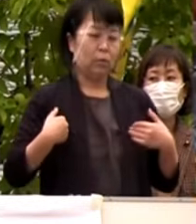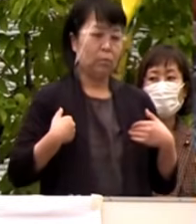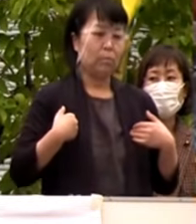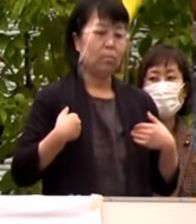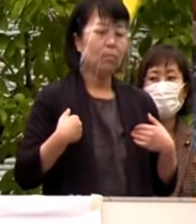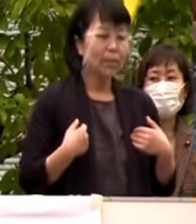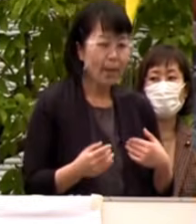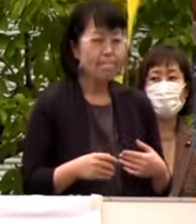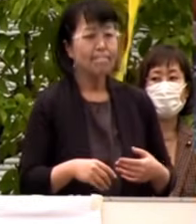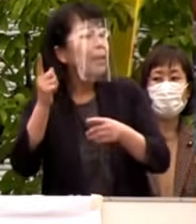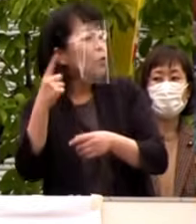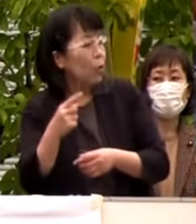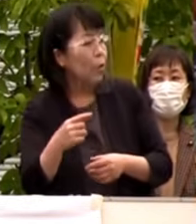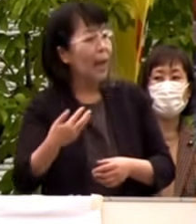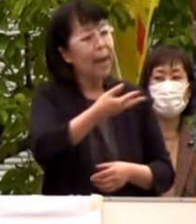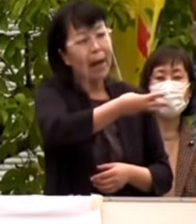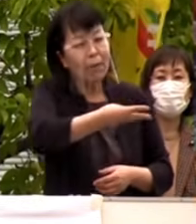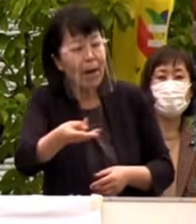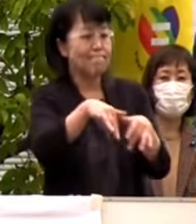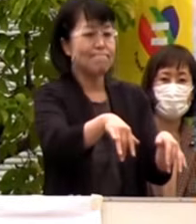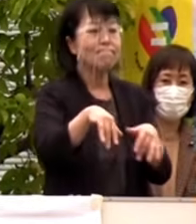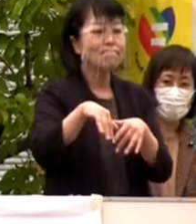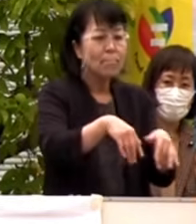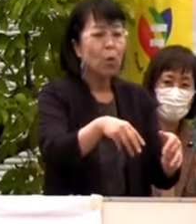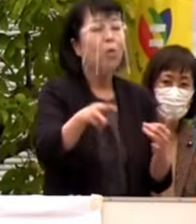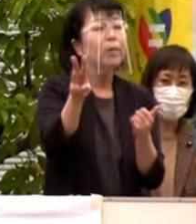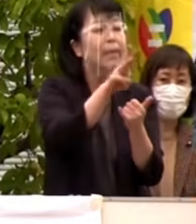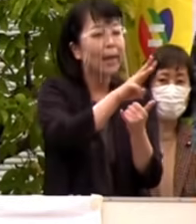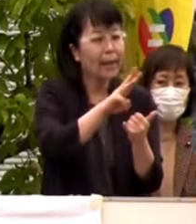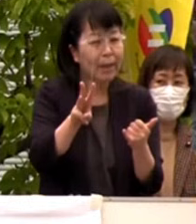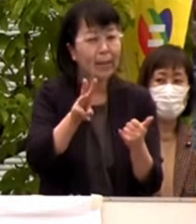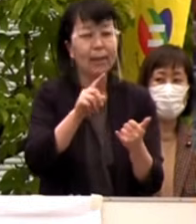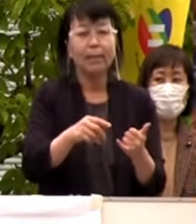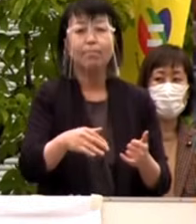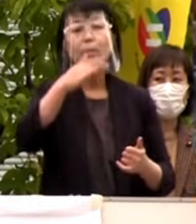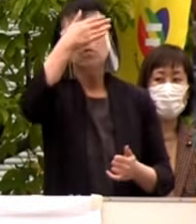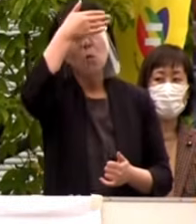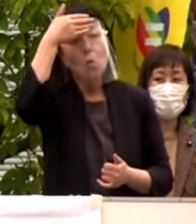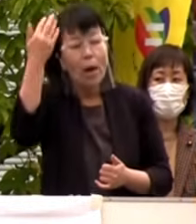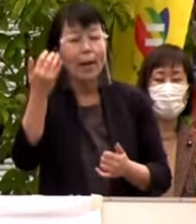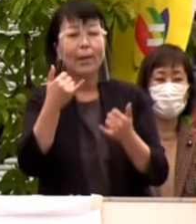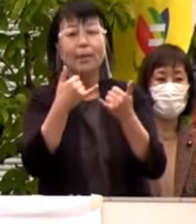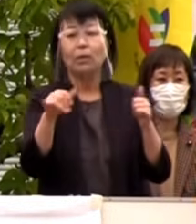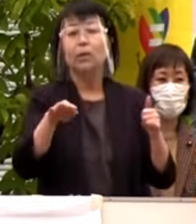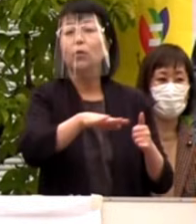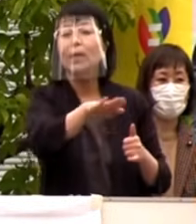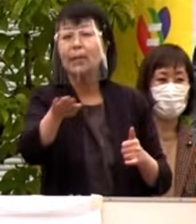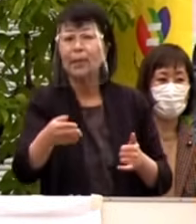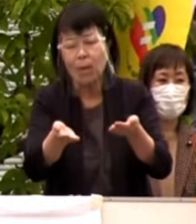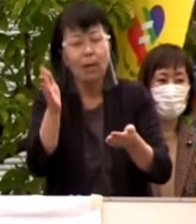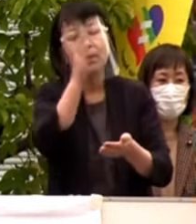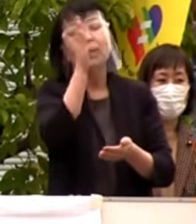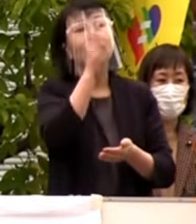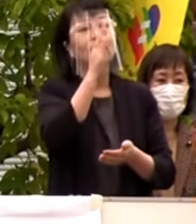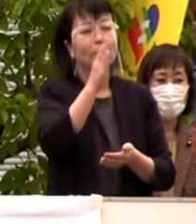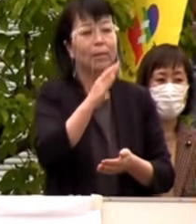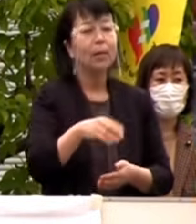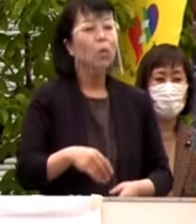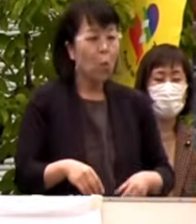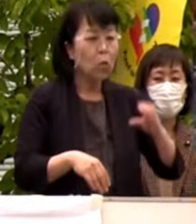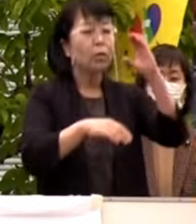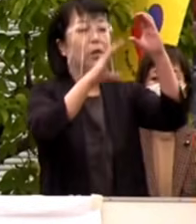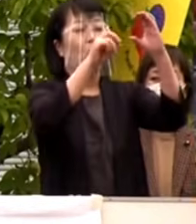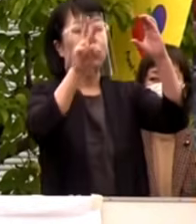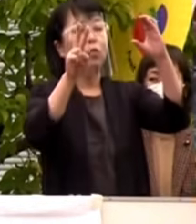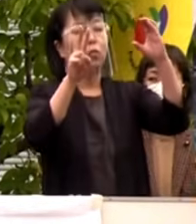河川の氾濫、この被害に若い世代を陥れるわけにいきません。この